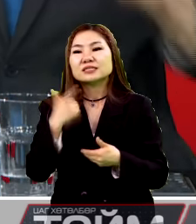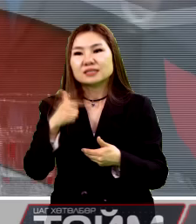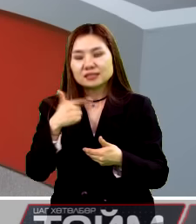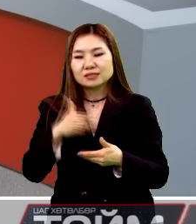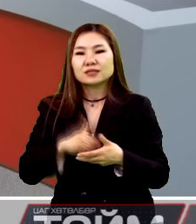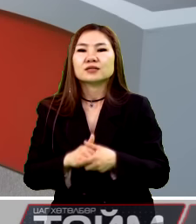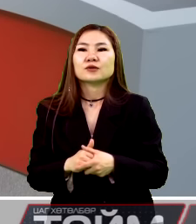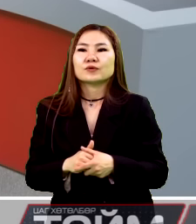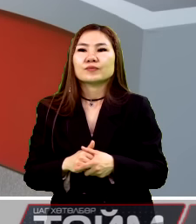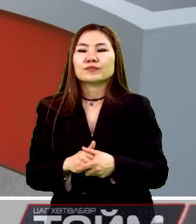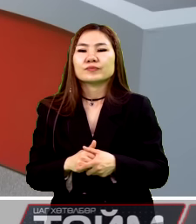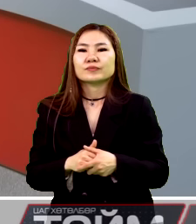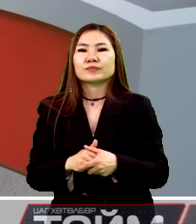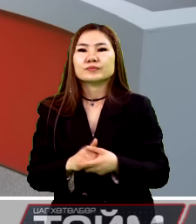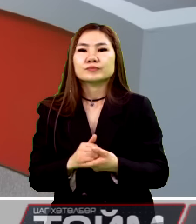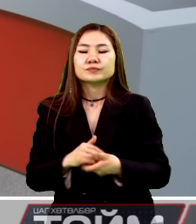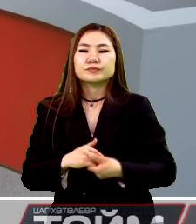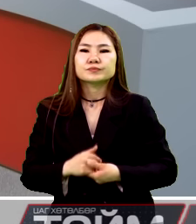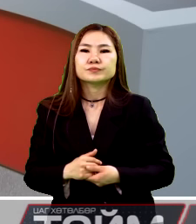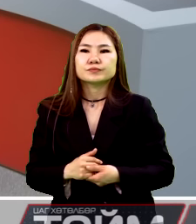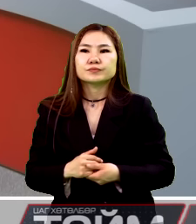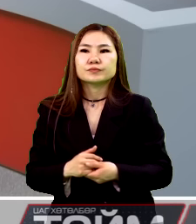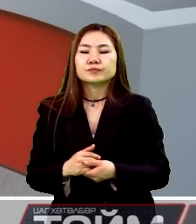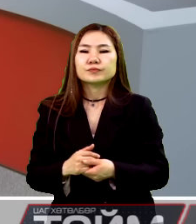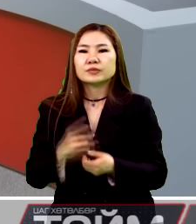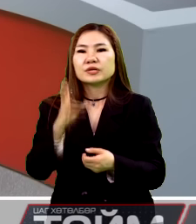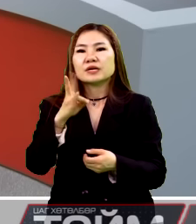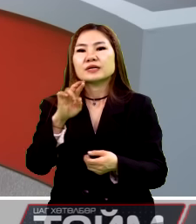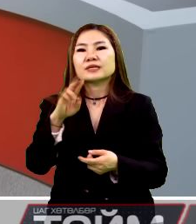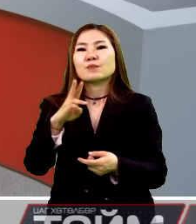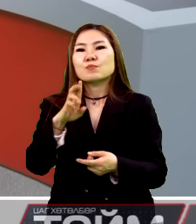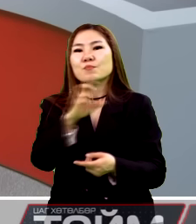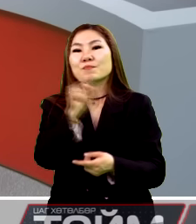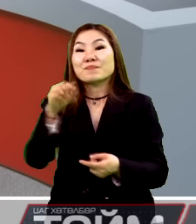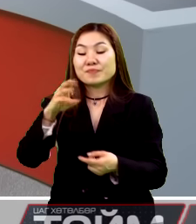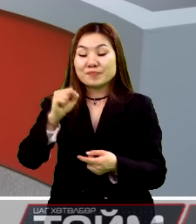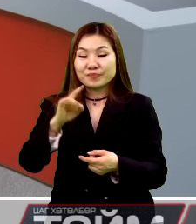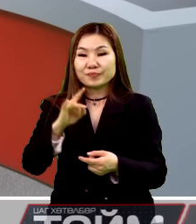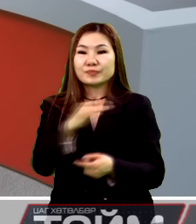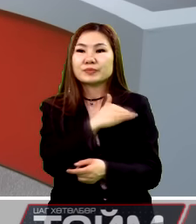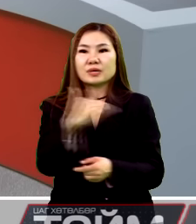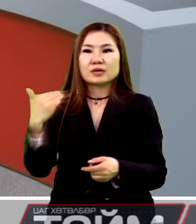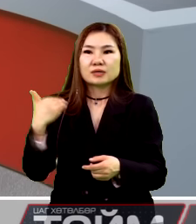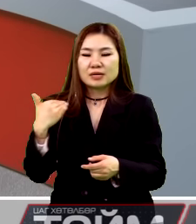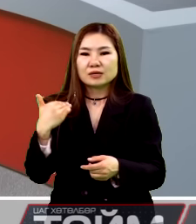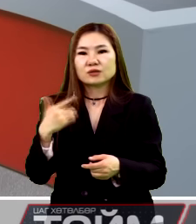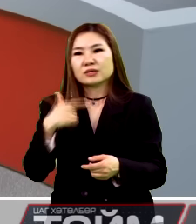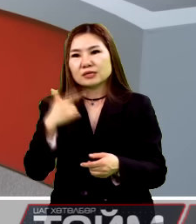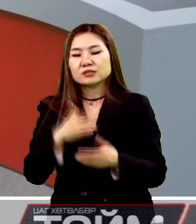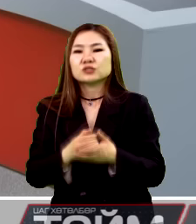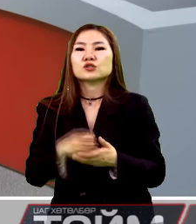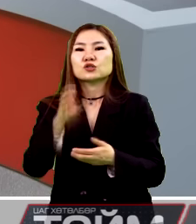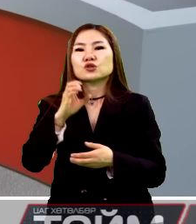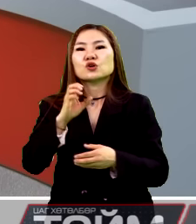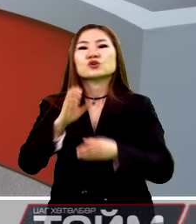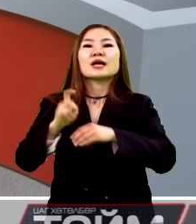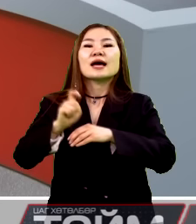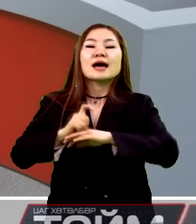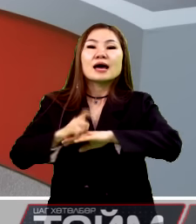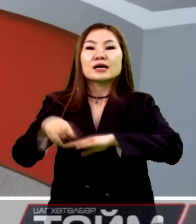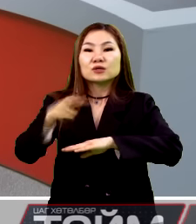баг энийг одоо жишээлбэл яг Улаанбаатар дарга хийгээд байх шиг байна. Аа ярьж байгаа асуудлууд нь маш зөв байна. Жишээлбэл төрөүний ярьсан шин дээр их сонгоо